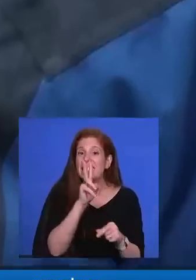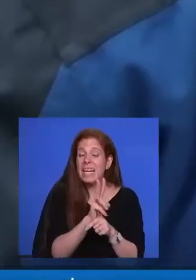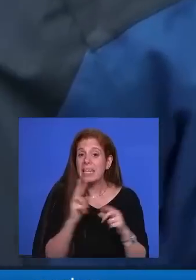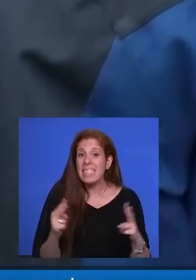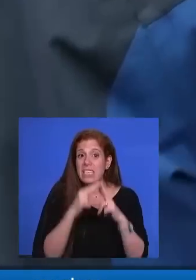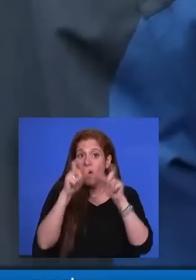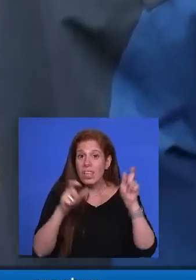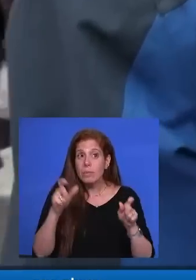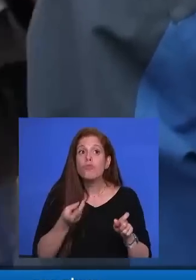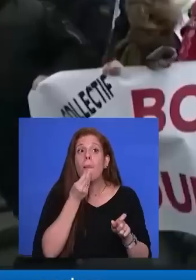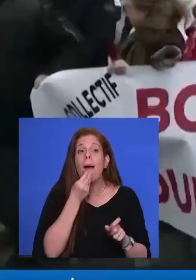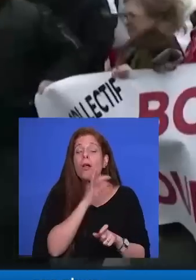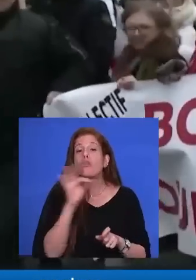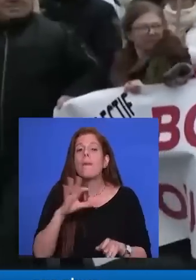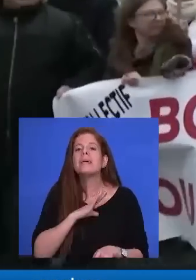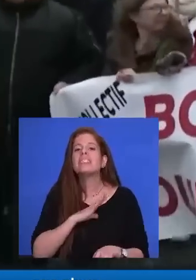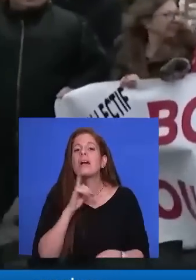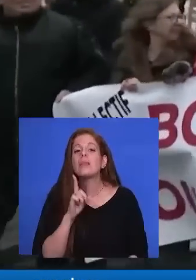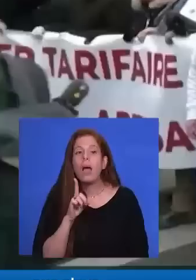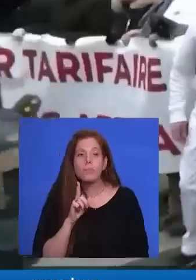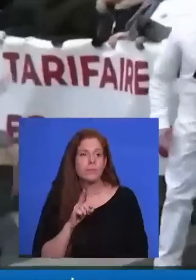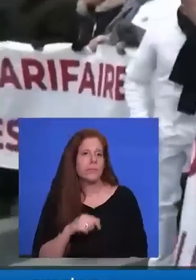שלהם בסכנה.